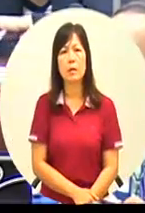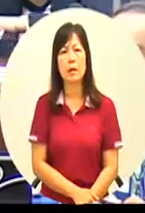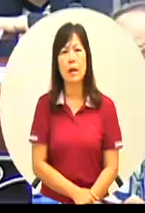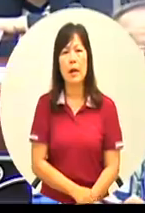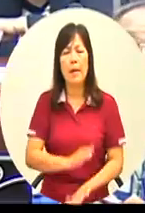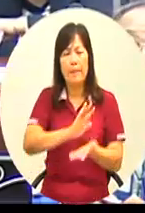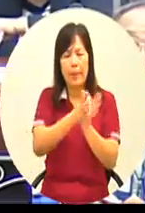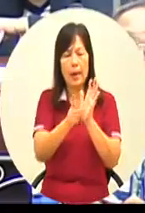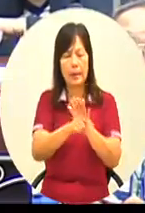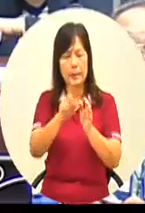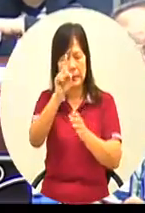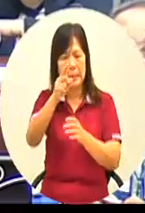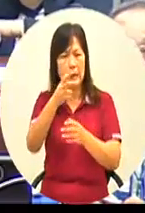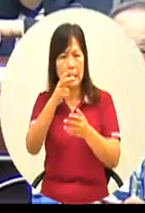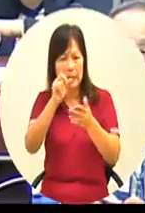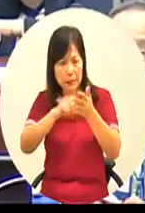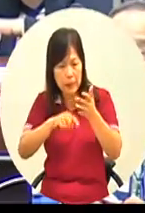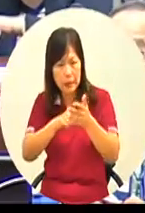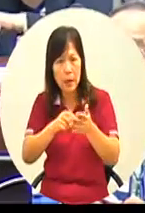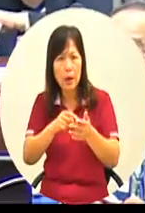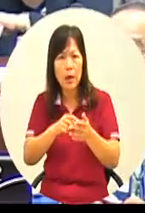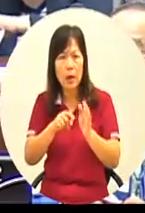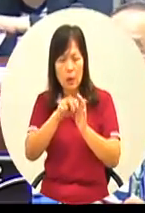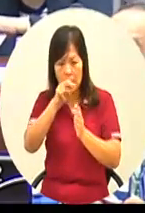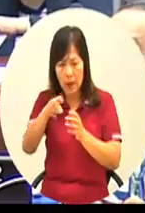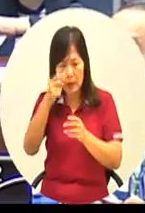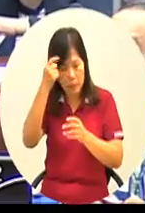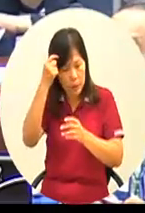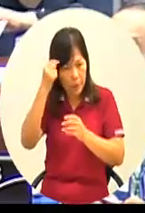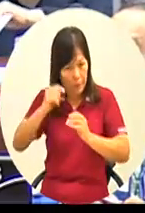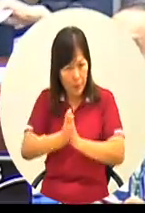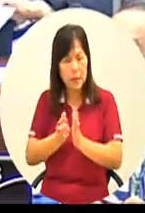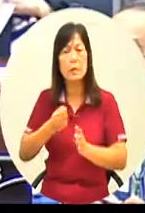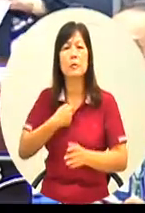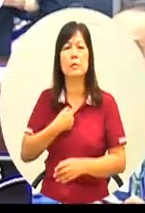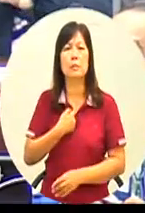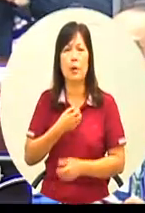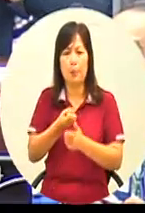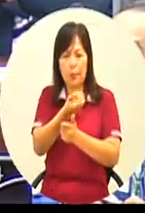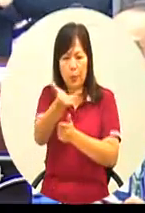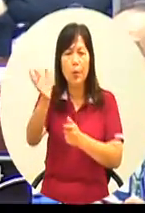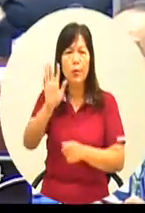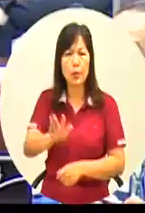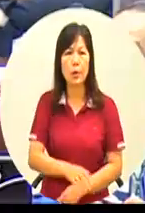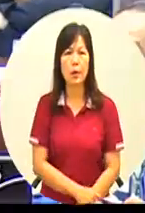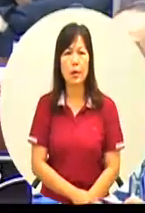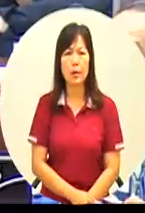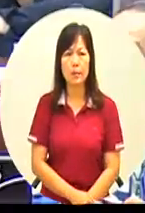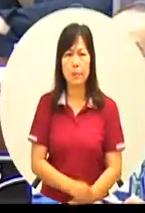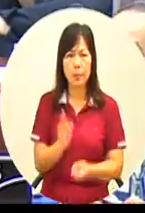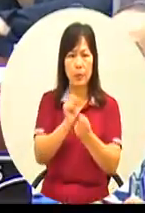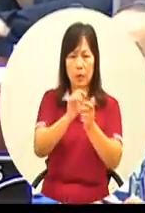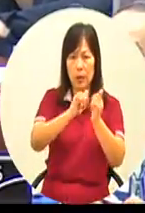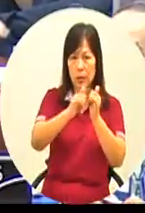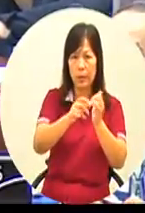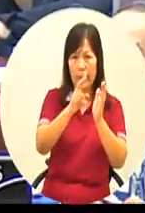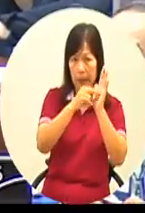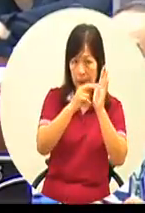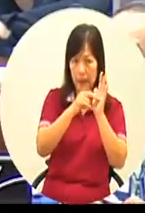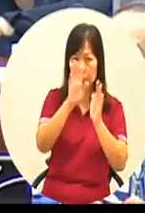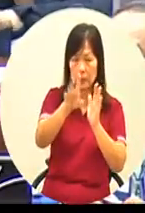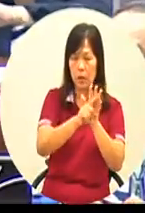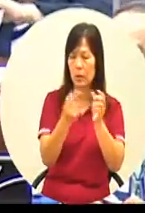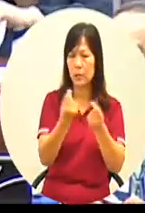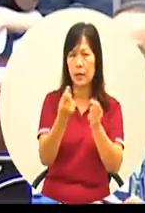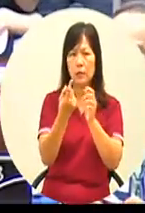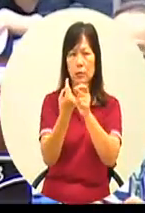比较简单，啊，这个很快就会传出去，啊，那我们也跟民众说明，事实上用一个例子来讲，比如说去年